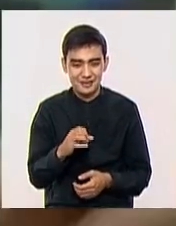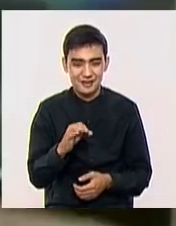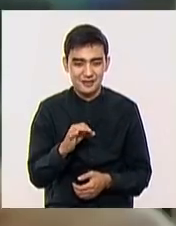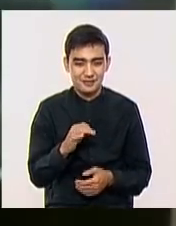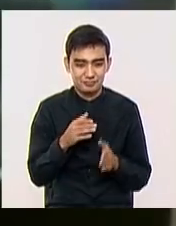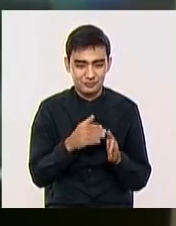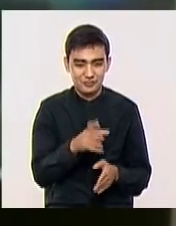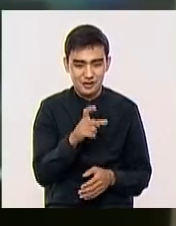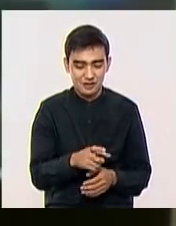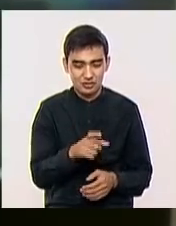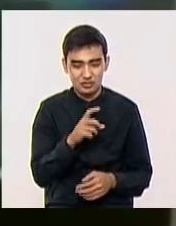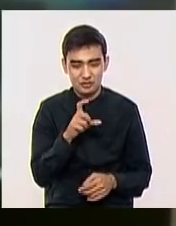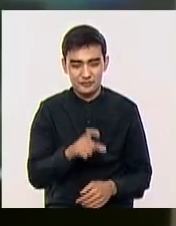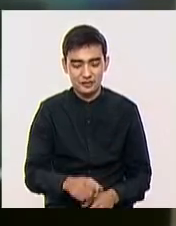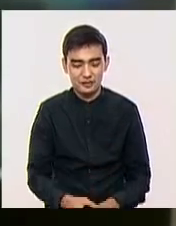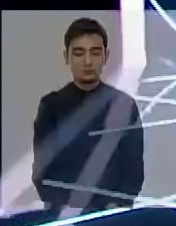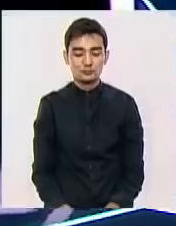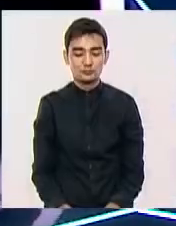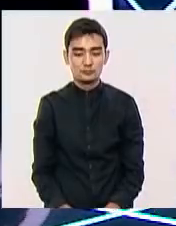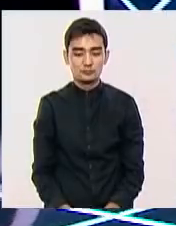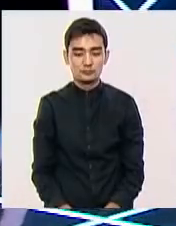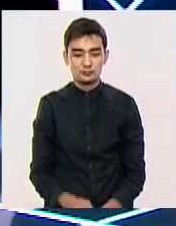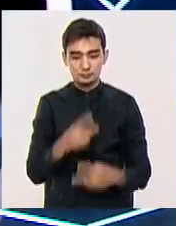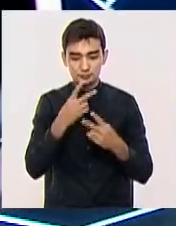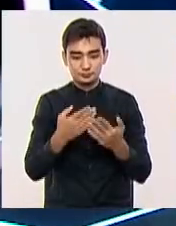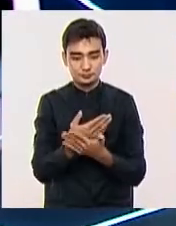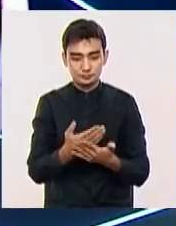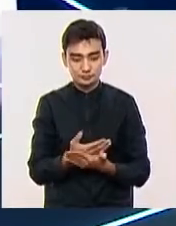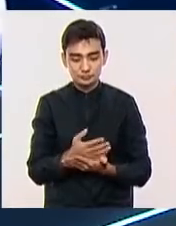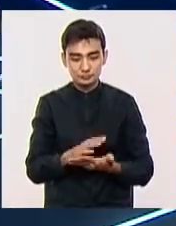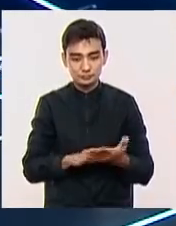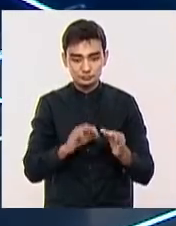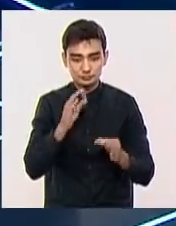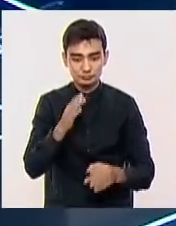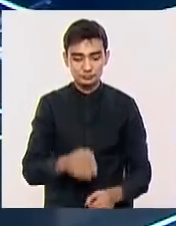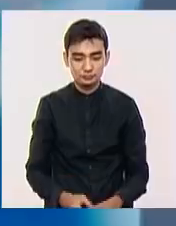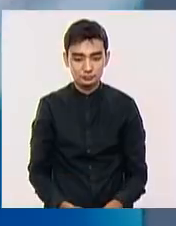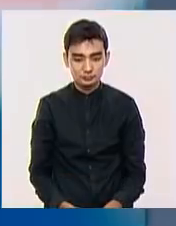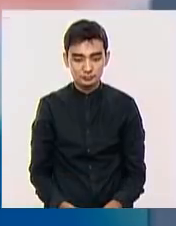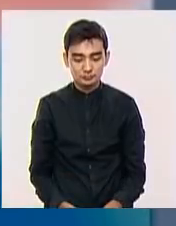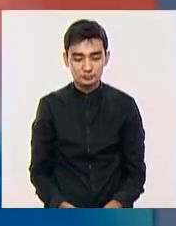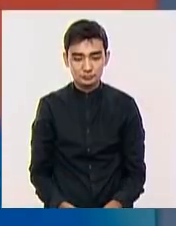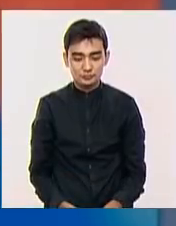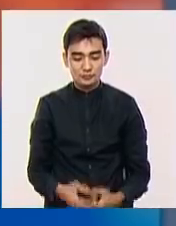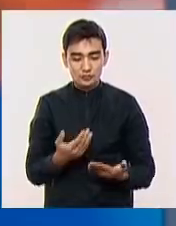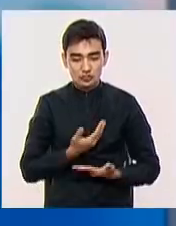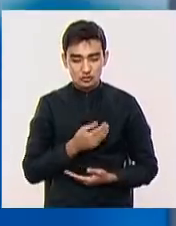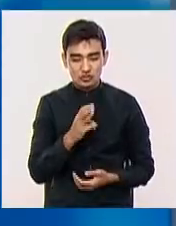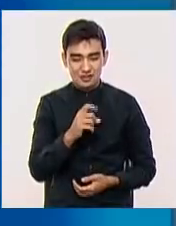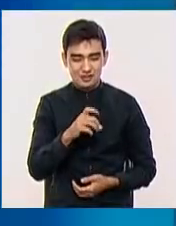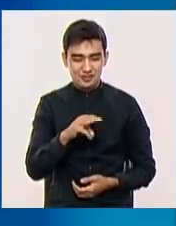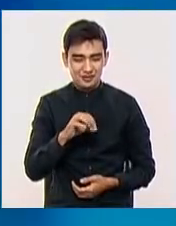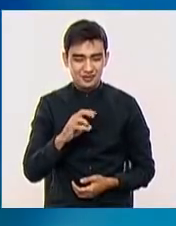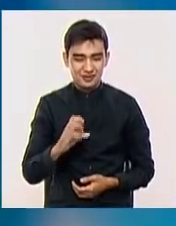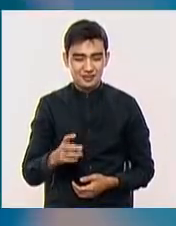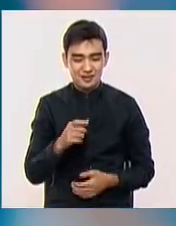подходом к каждому пациенту. Вы смотрите новости Информбюро. Продолжаем выпуск. Житель Шахтинска в